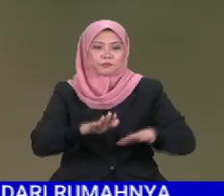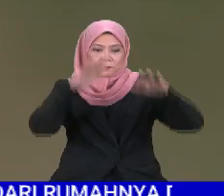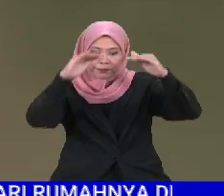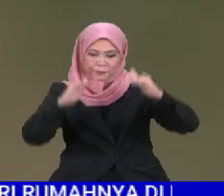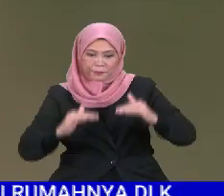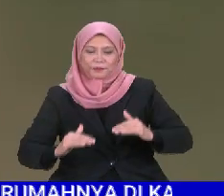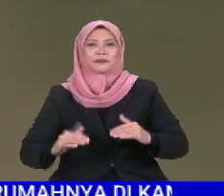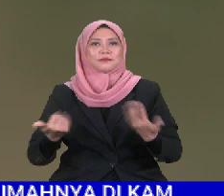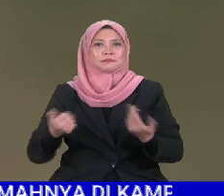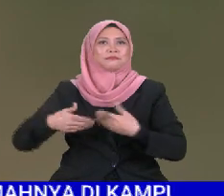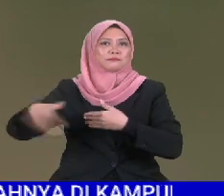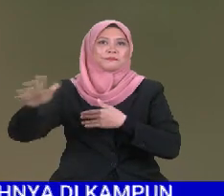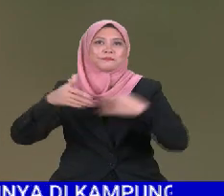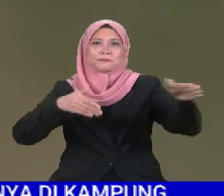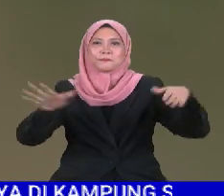sepenuhnya